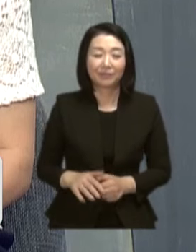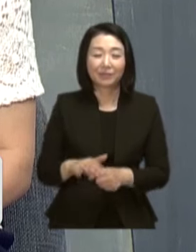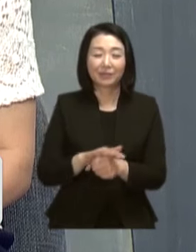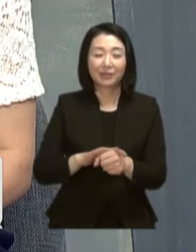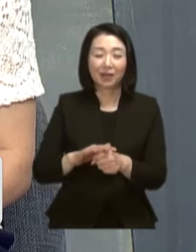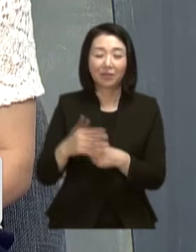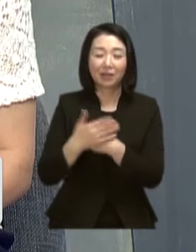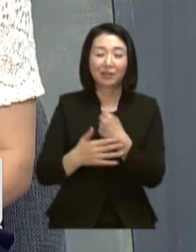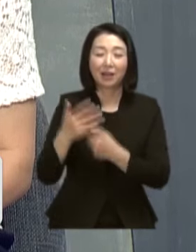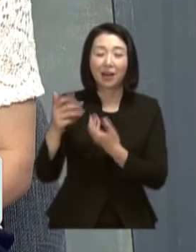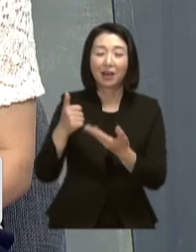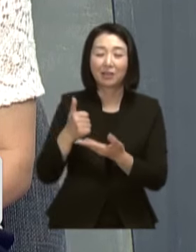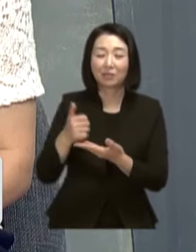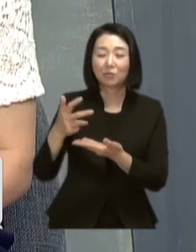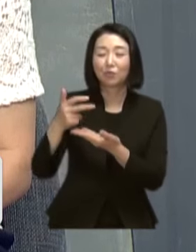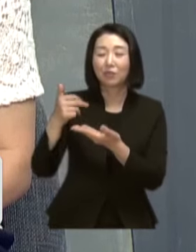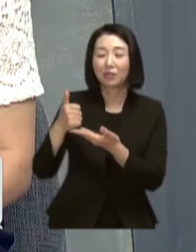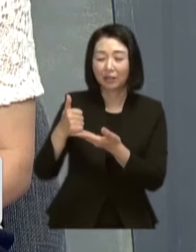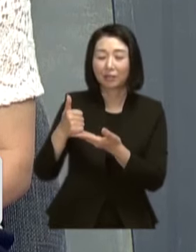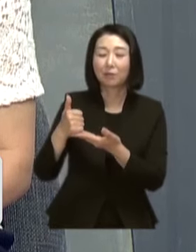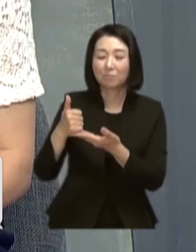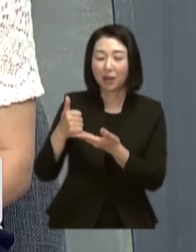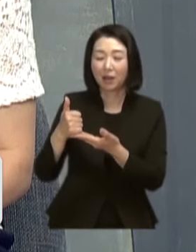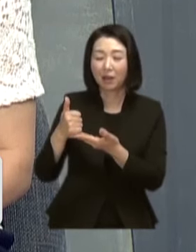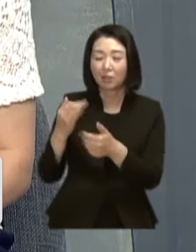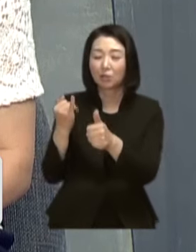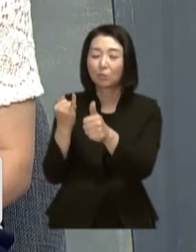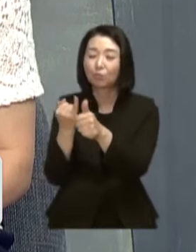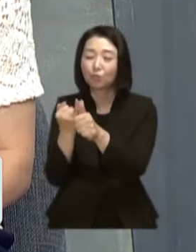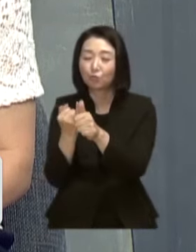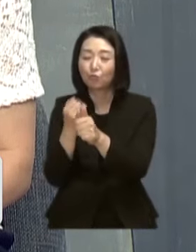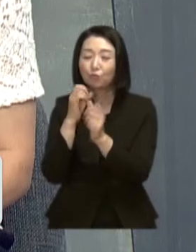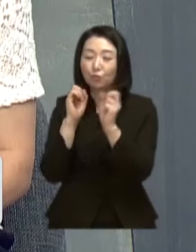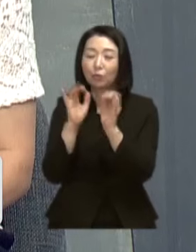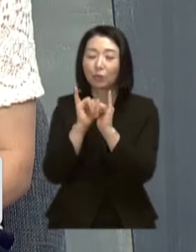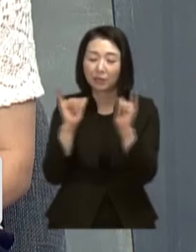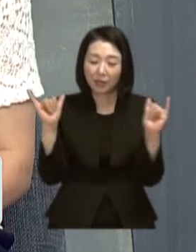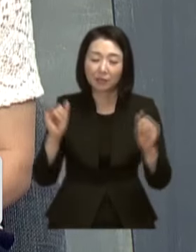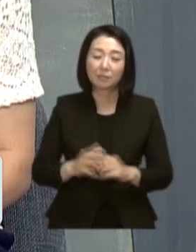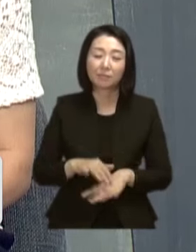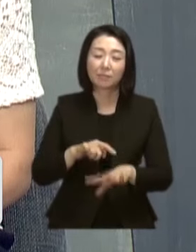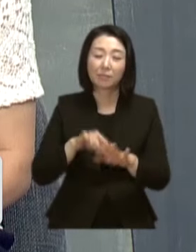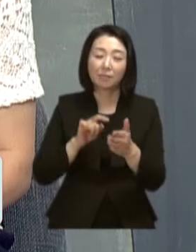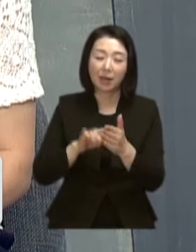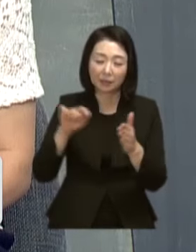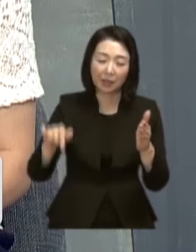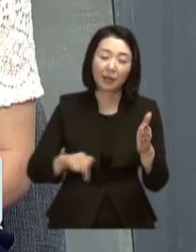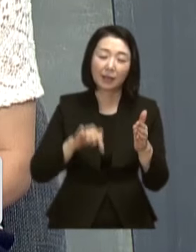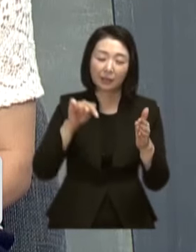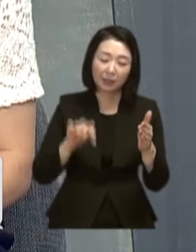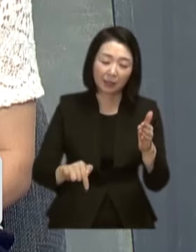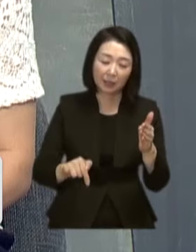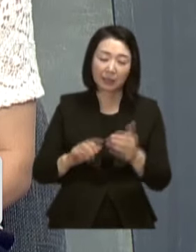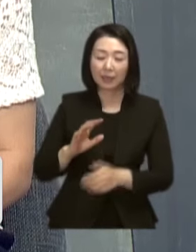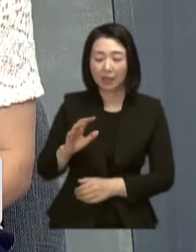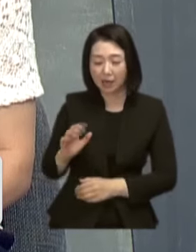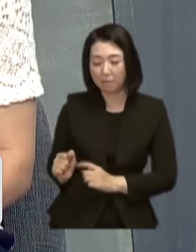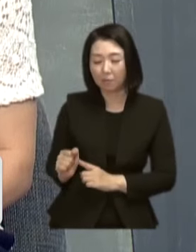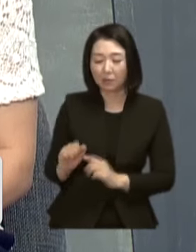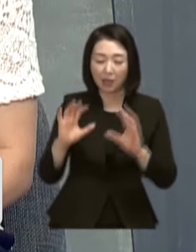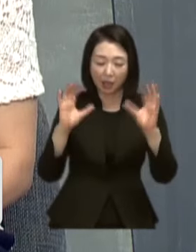상과 은혜 하나님, 주님께서 황철진 선교사님, 이미경 선교사님 그 마음에 이